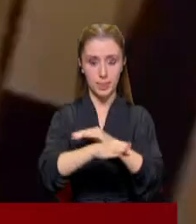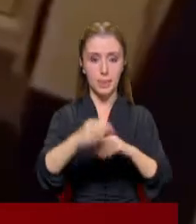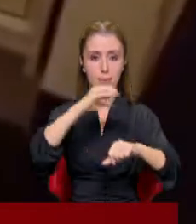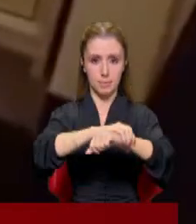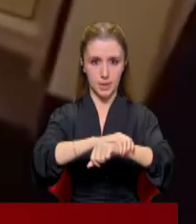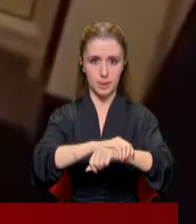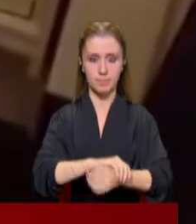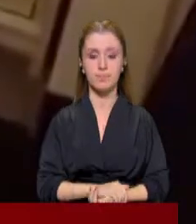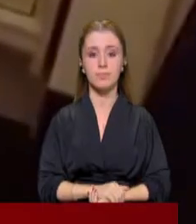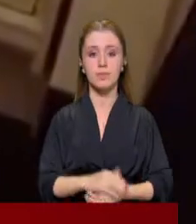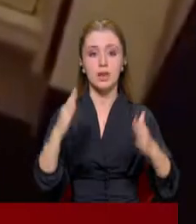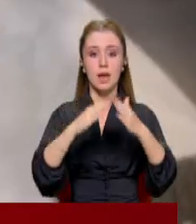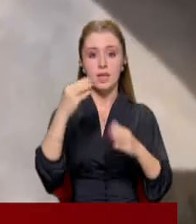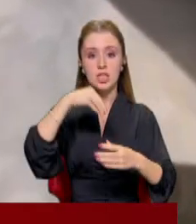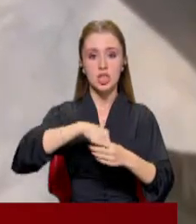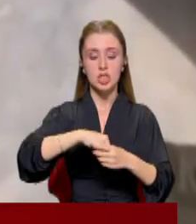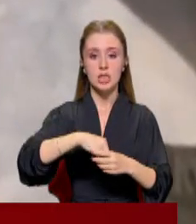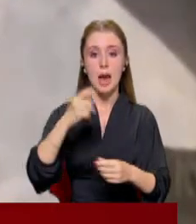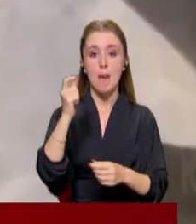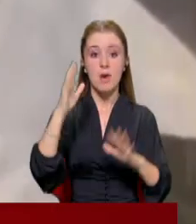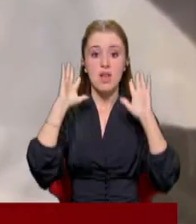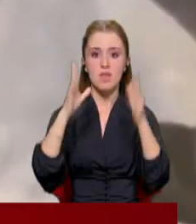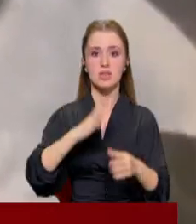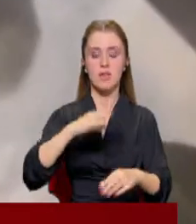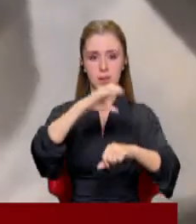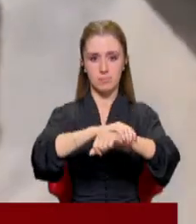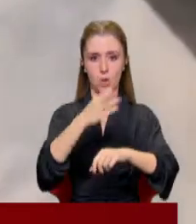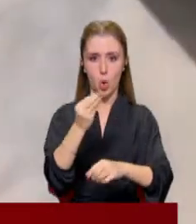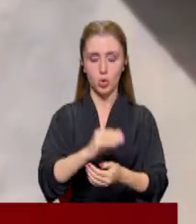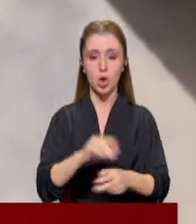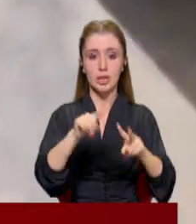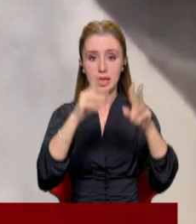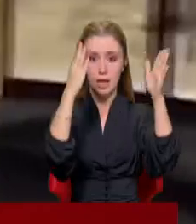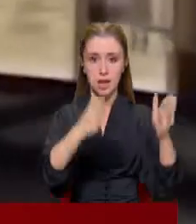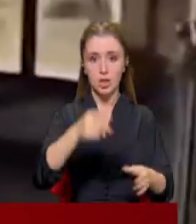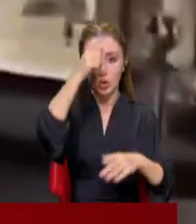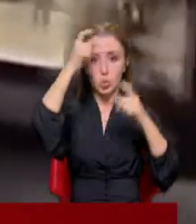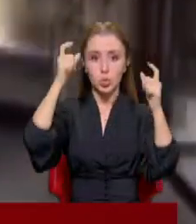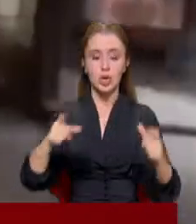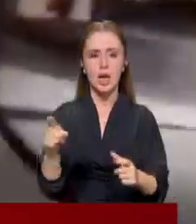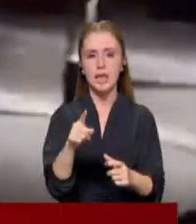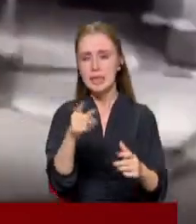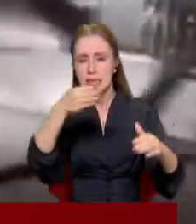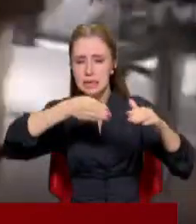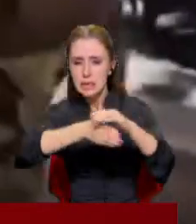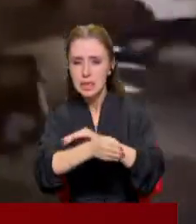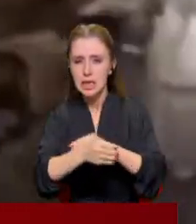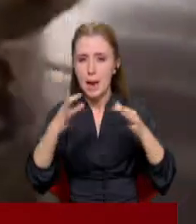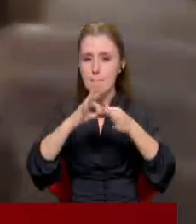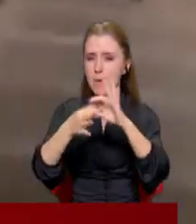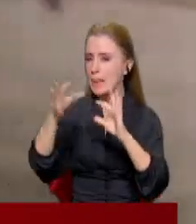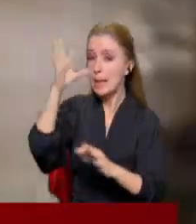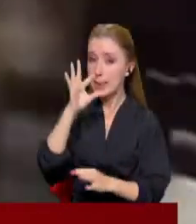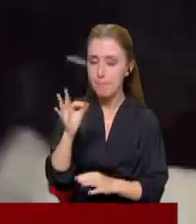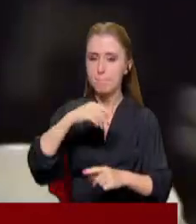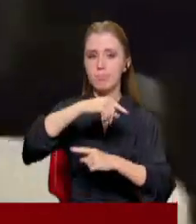yakalandı kaldığı evde yüklü miktarda para da ele geçirildi nen petrak Türkiye'ye hangi yollarla girdi bağlantıları